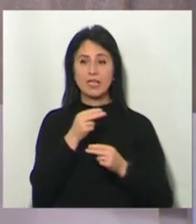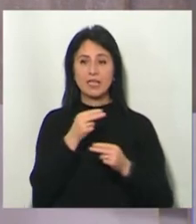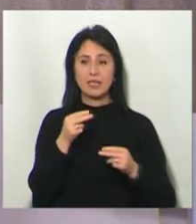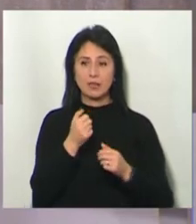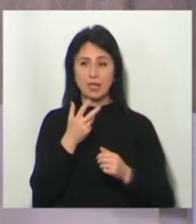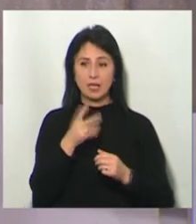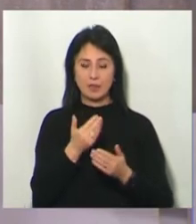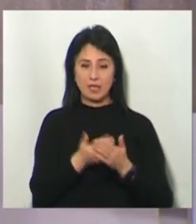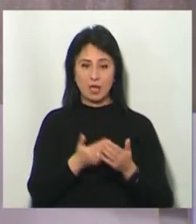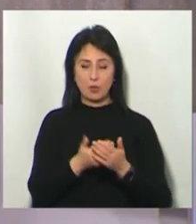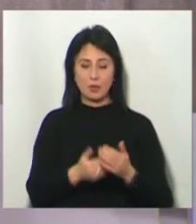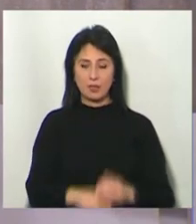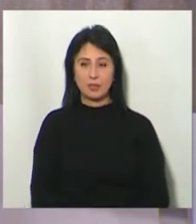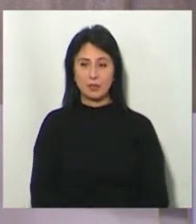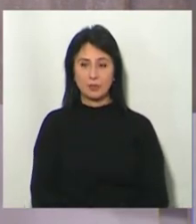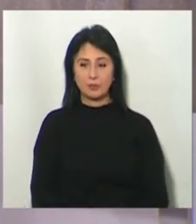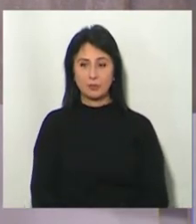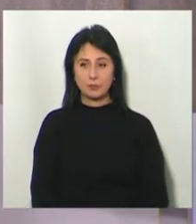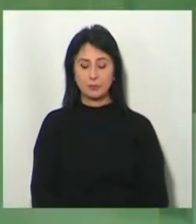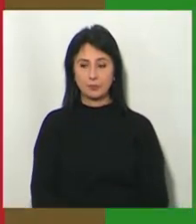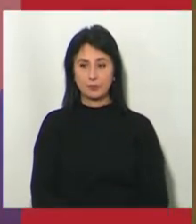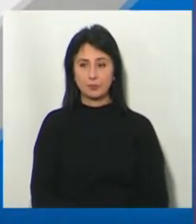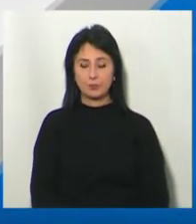tematura, trandeime, recomandație.